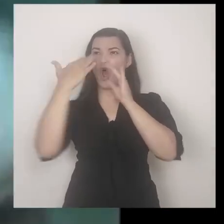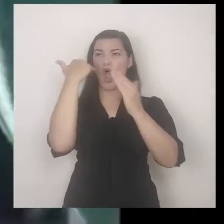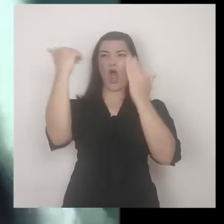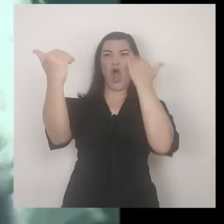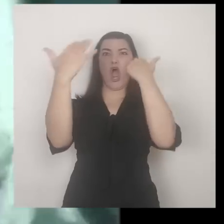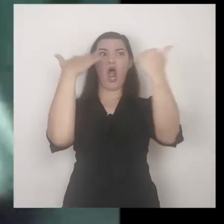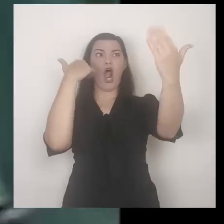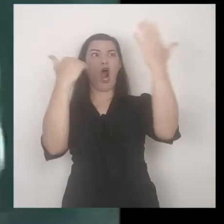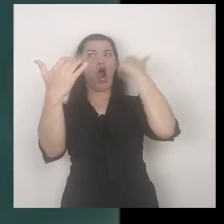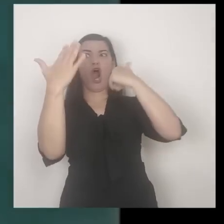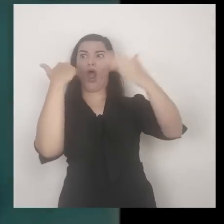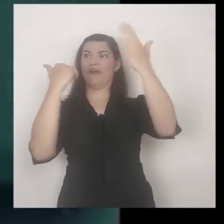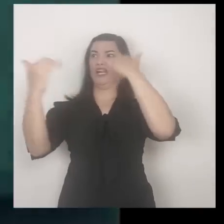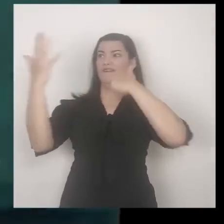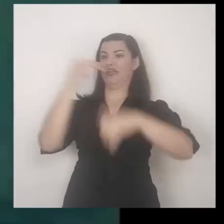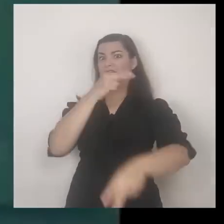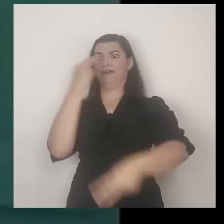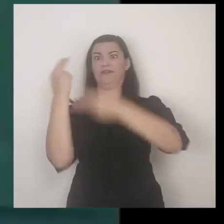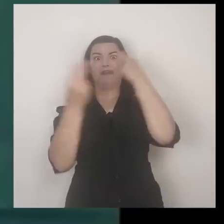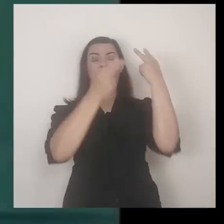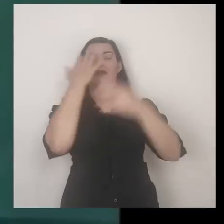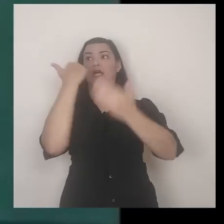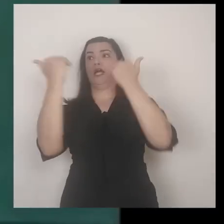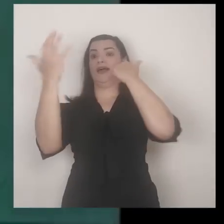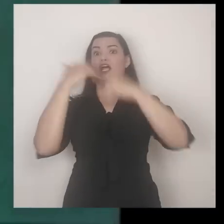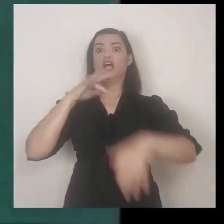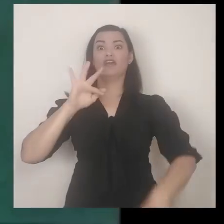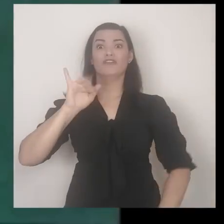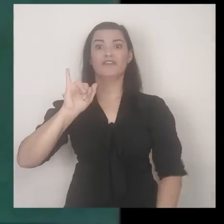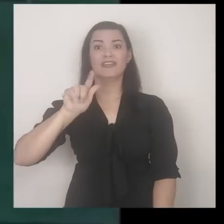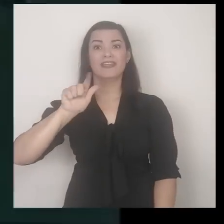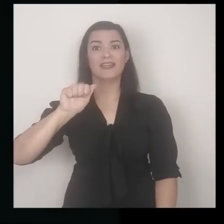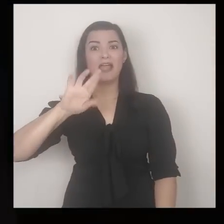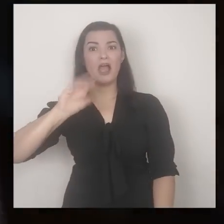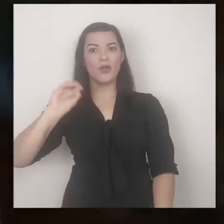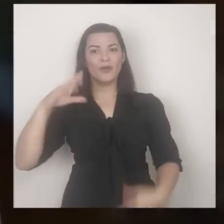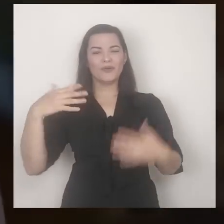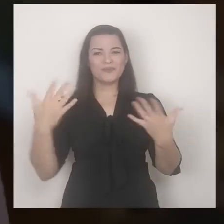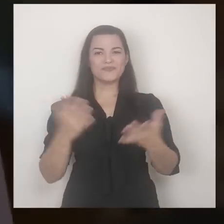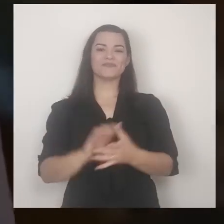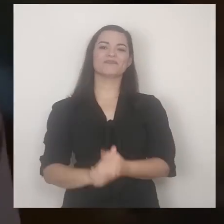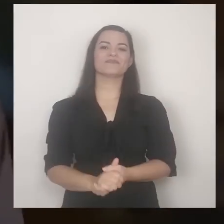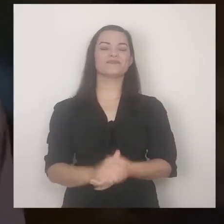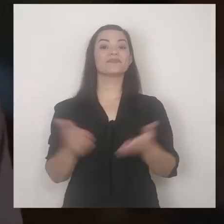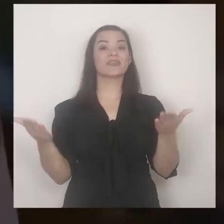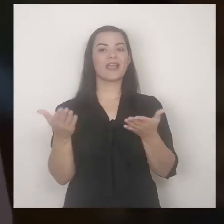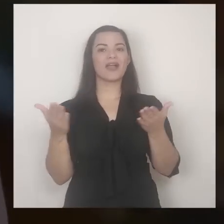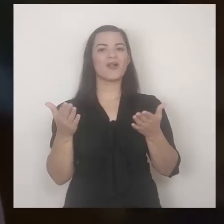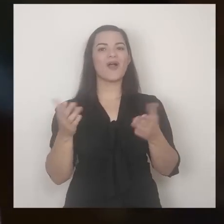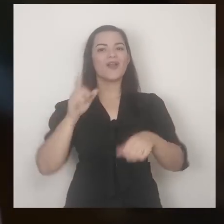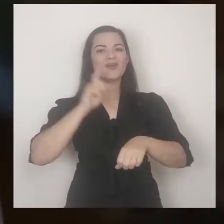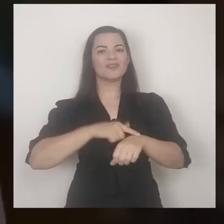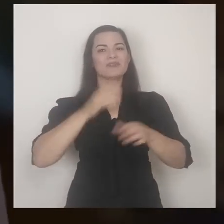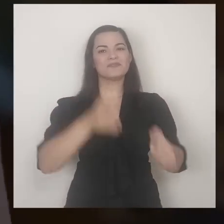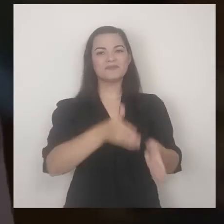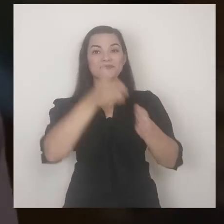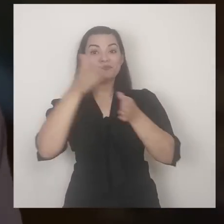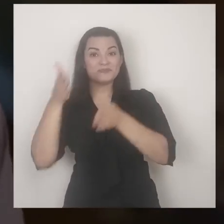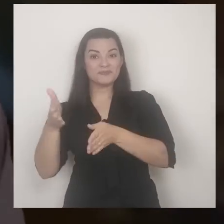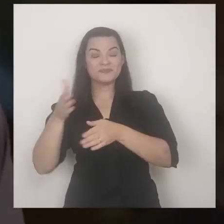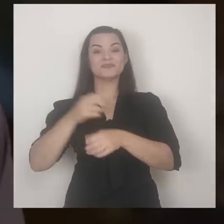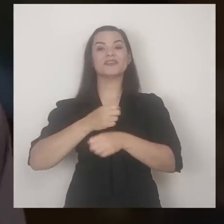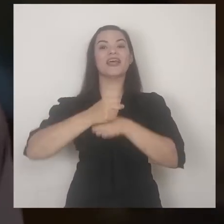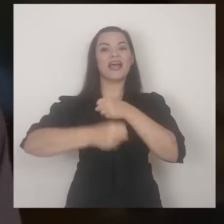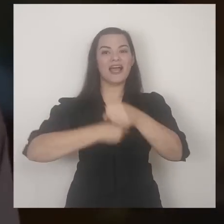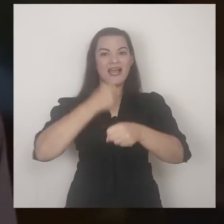Figaro, Figaro, Figaro, Figaro, Figaro, Figaro, Figaro, Figaro, Figaro, Figaro. Agora, avançando mais no tempo, no ano